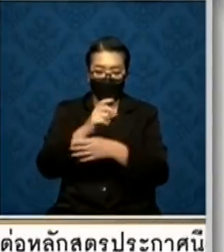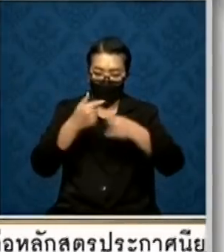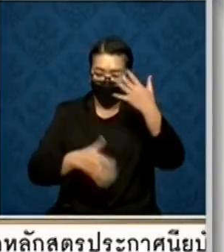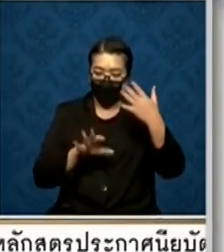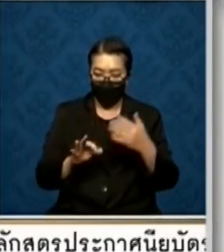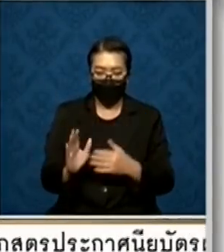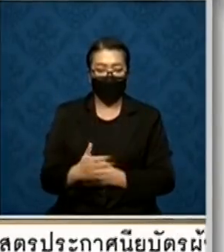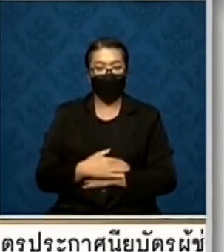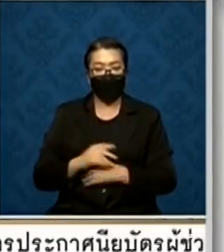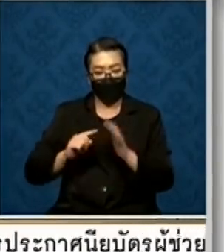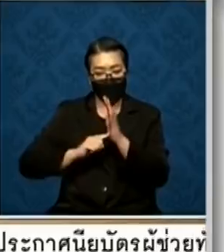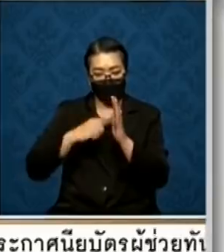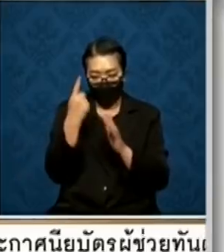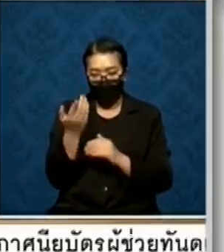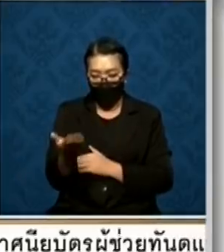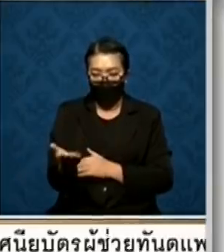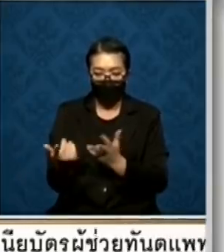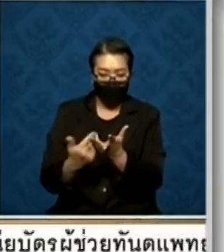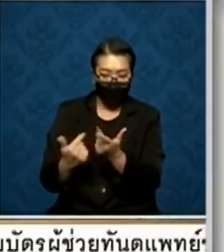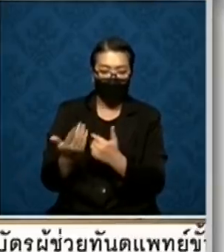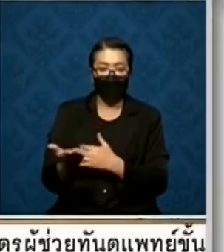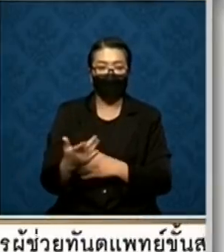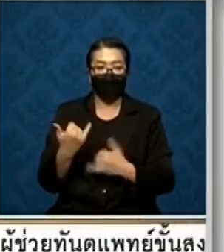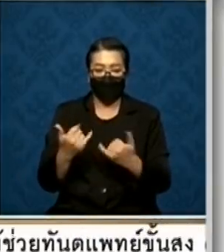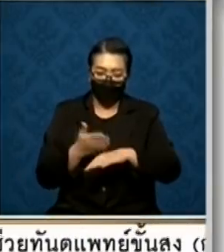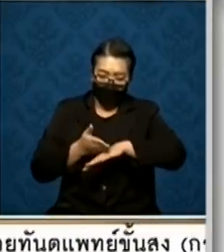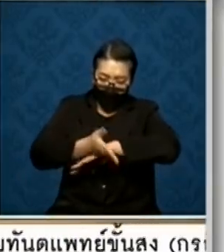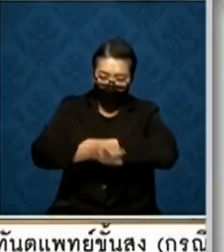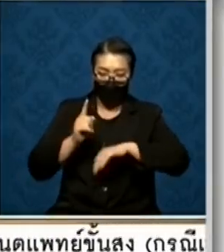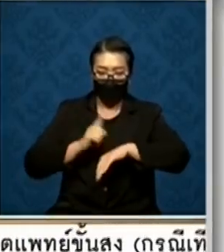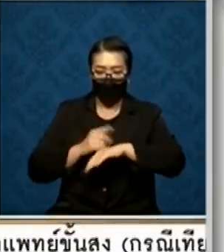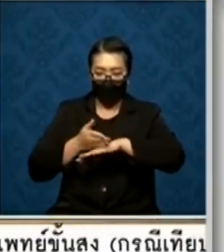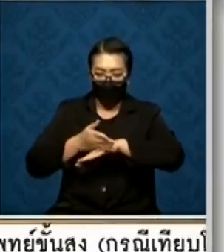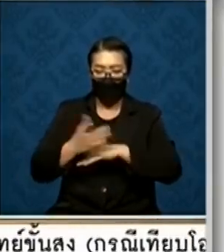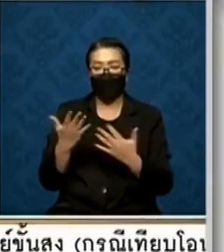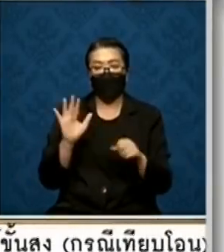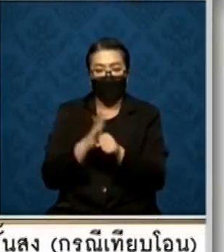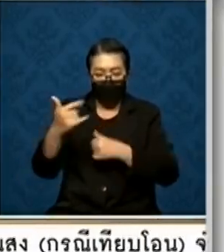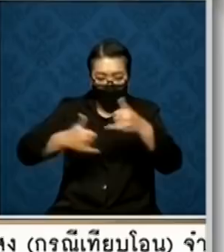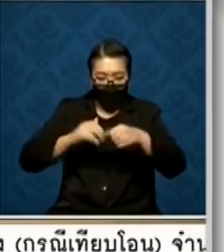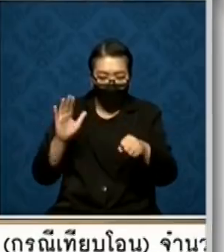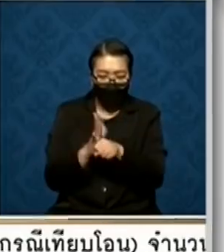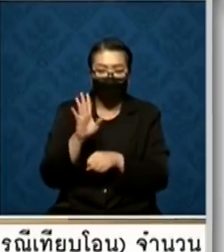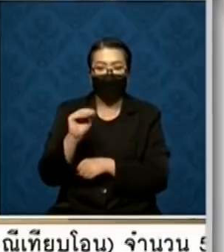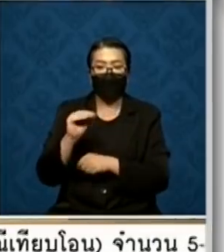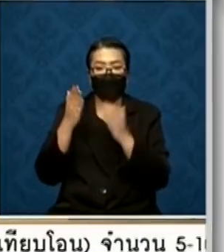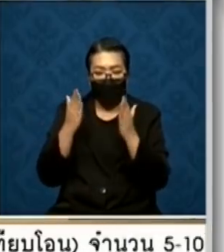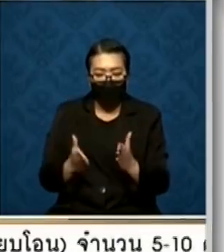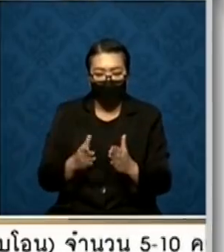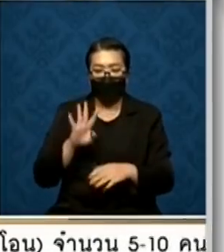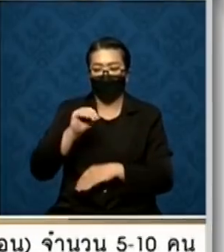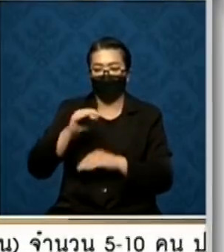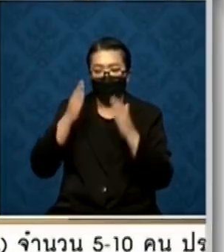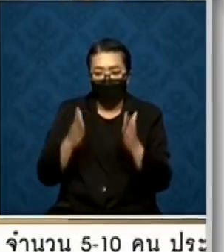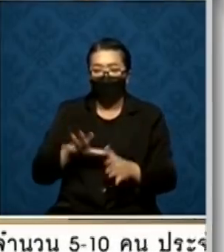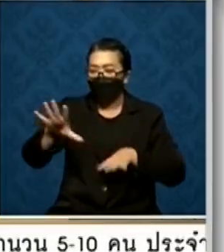ต่ว่าการใช้วิธีการโดยการไม่กดบัตรสมัยก่อนก็ไม่ค่อยใช้บ่อยนานๆสักครั้งแต่เดี๋ยวนี้มันใช้